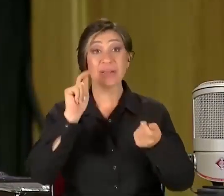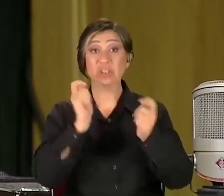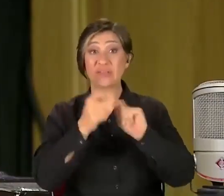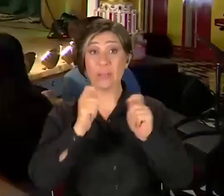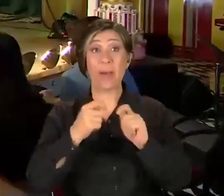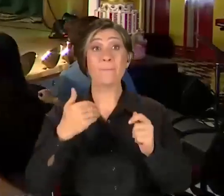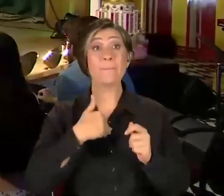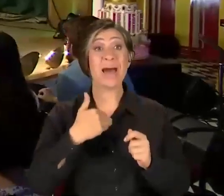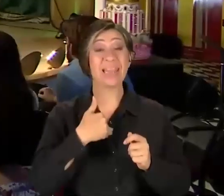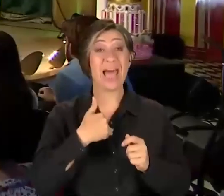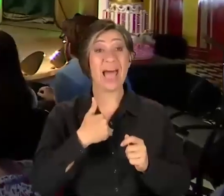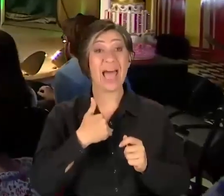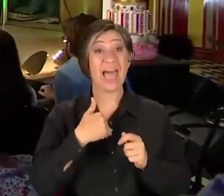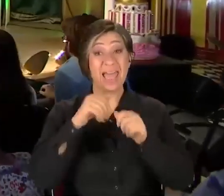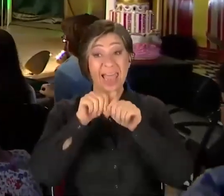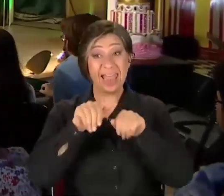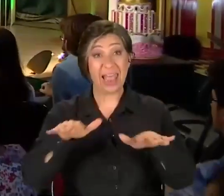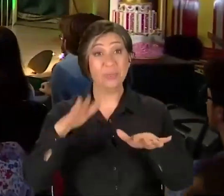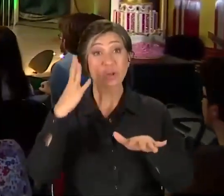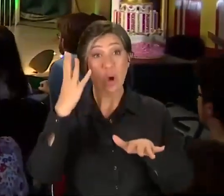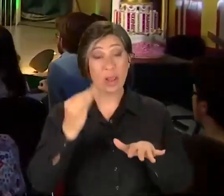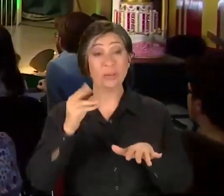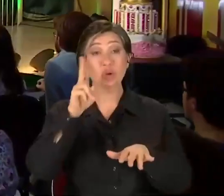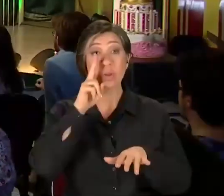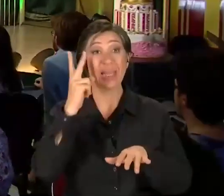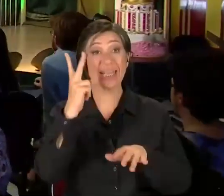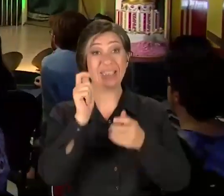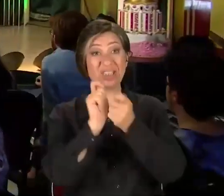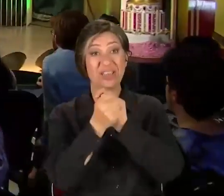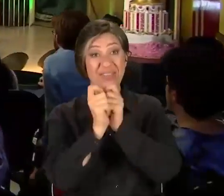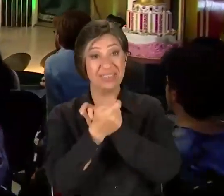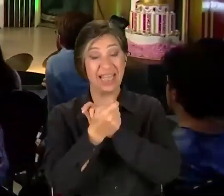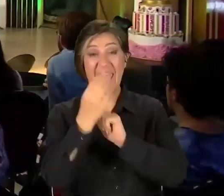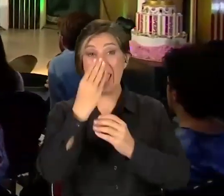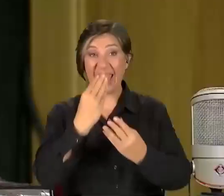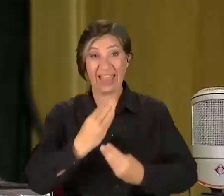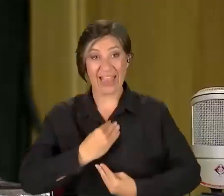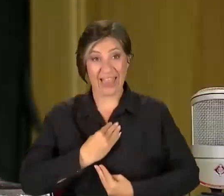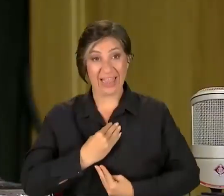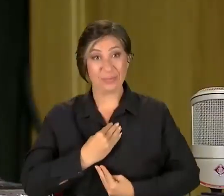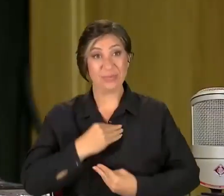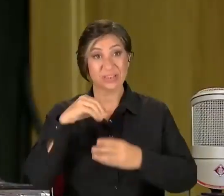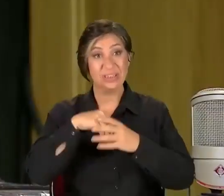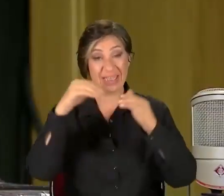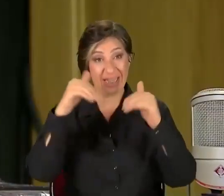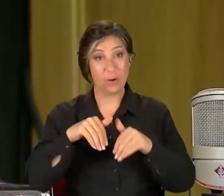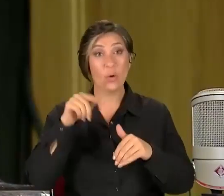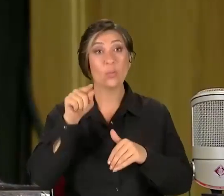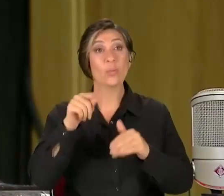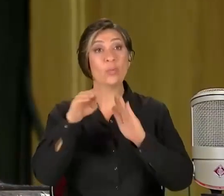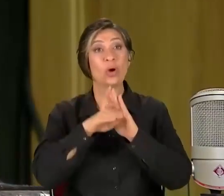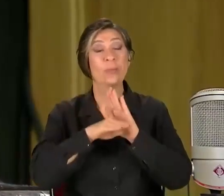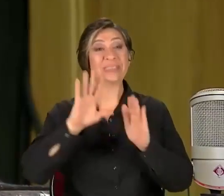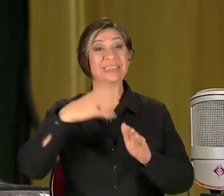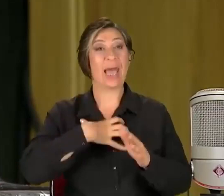çevirmen ve bana yayımlanmış son iki çevirisini hediye etmek üzere geliyor. Bu da bu